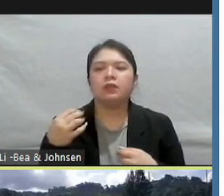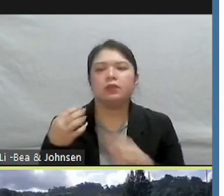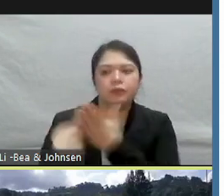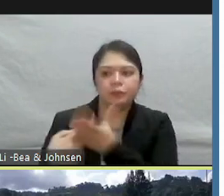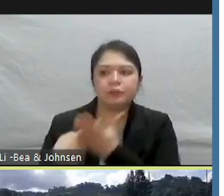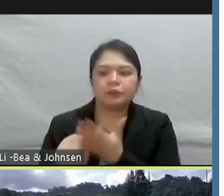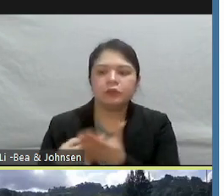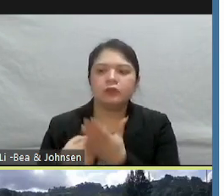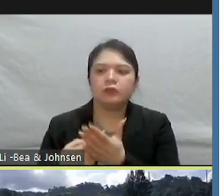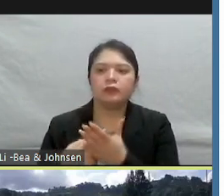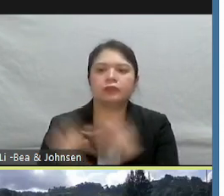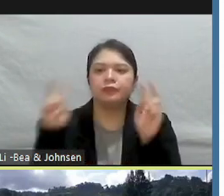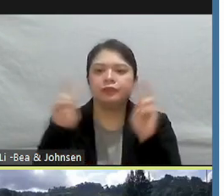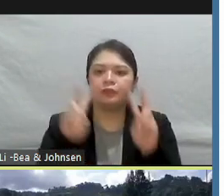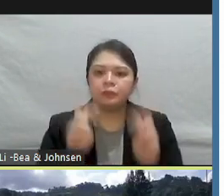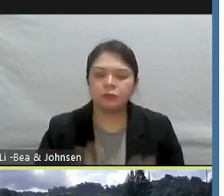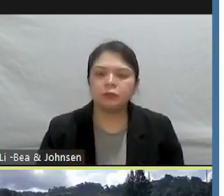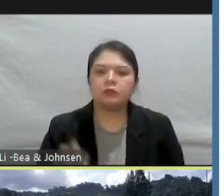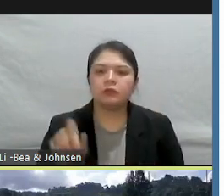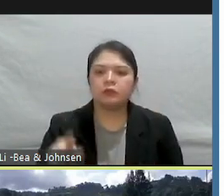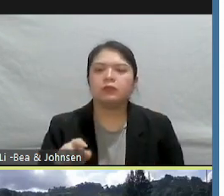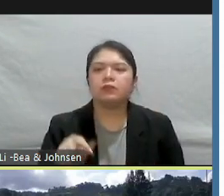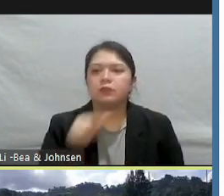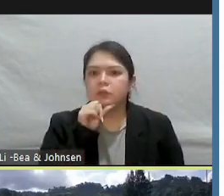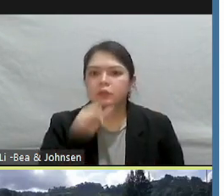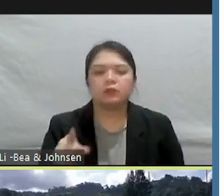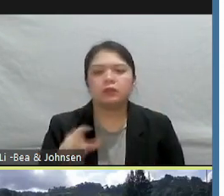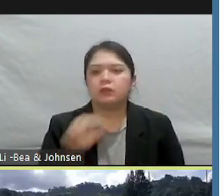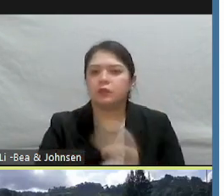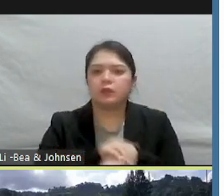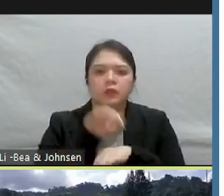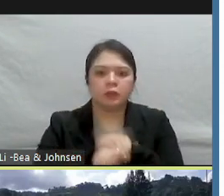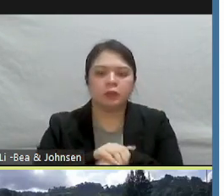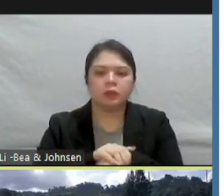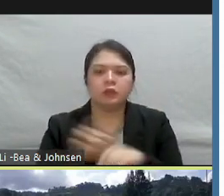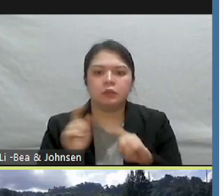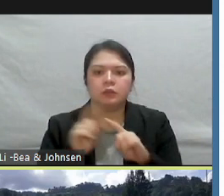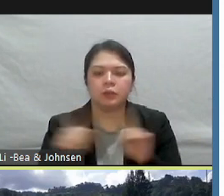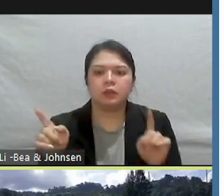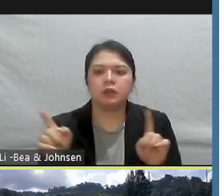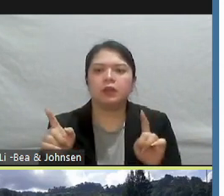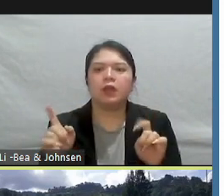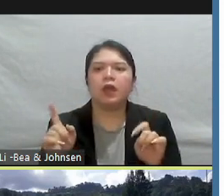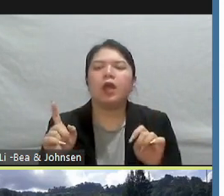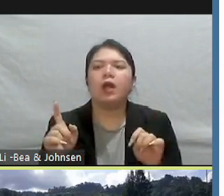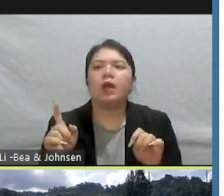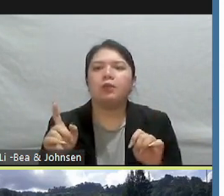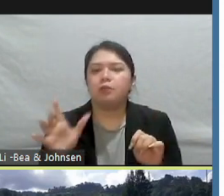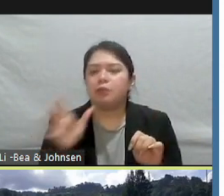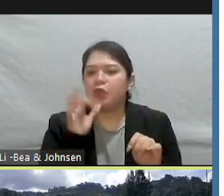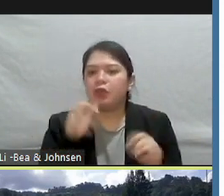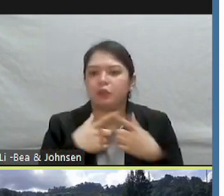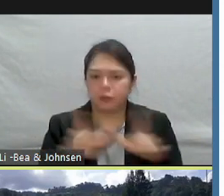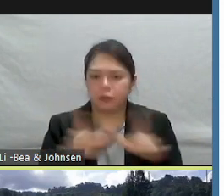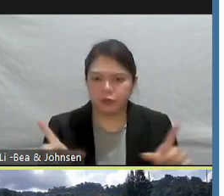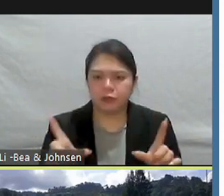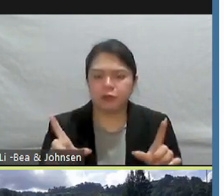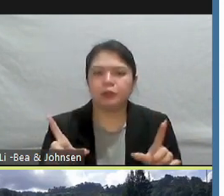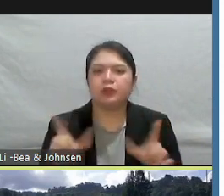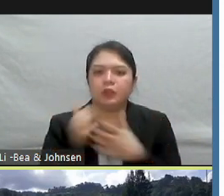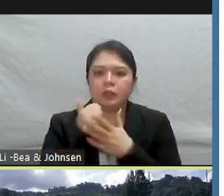lahat ng research na hindi English, kundi mother tongue ang nagpapagaling ng edukasyon. Pero